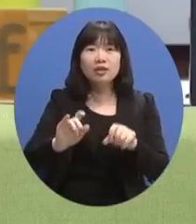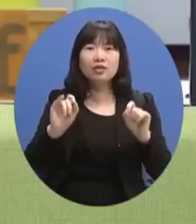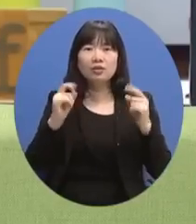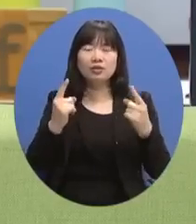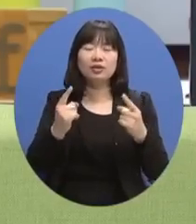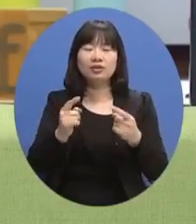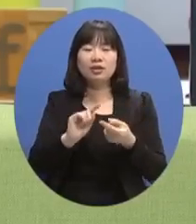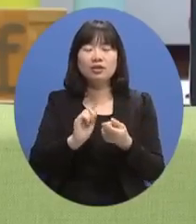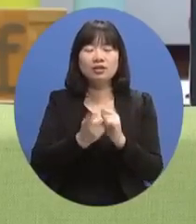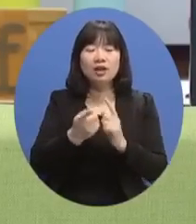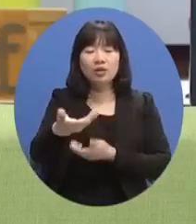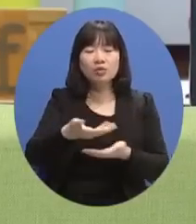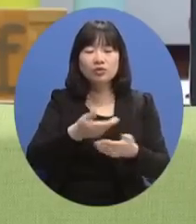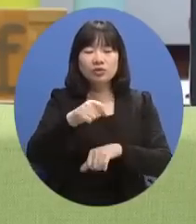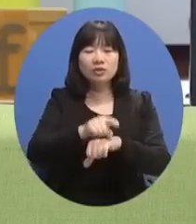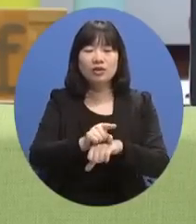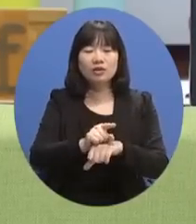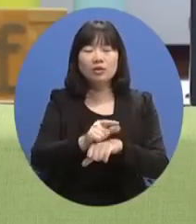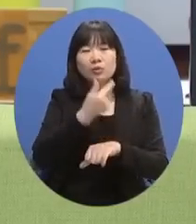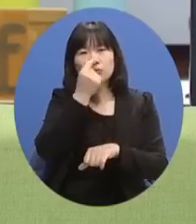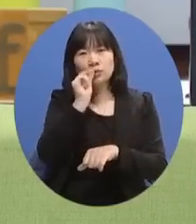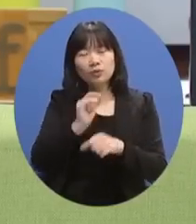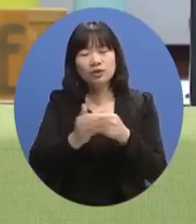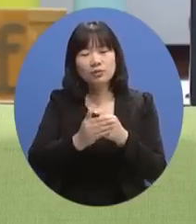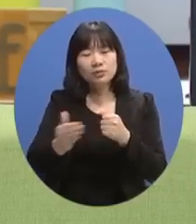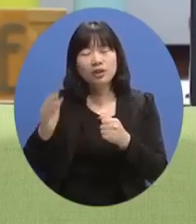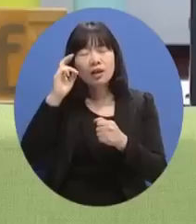상호성이 부족하기 때문이 아닌가. 산만함도 거기에서